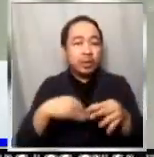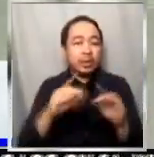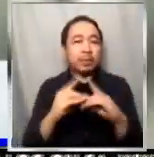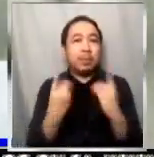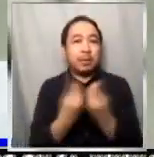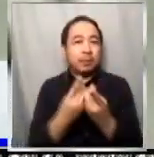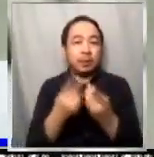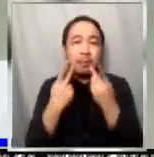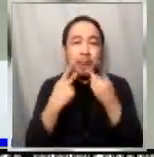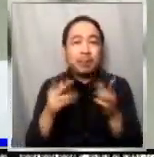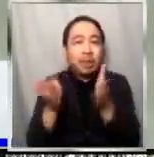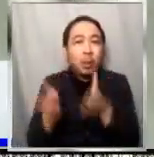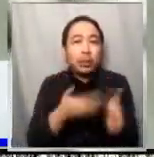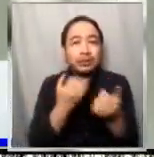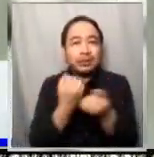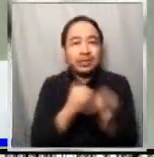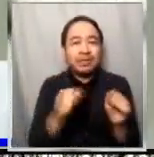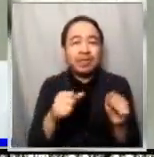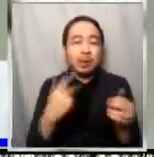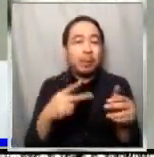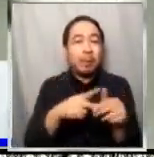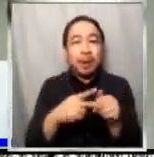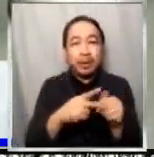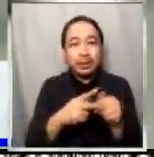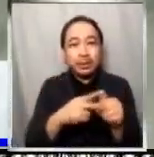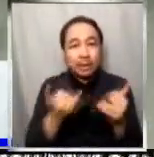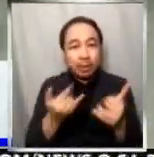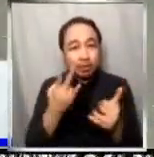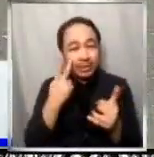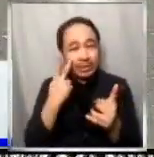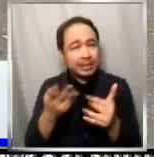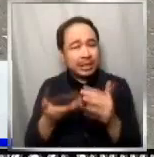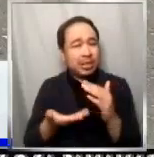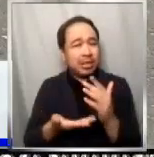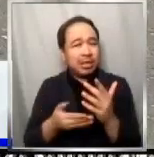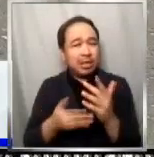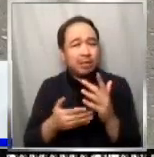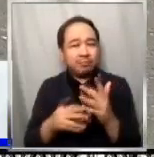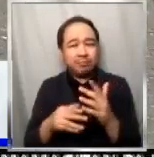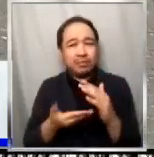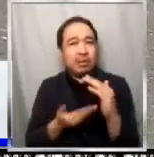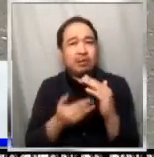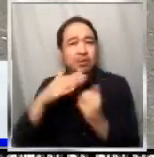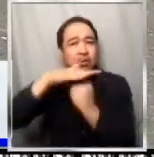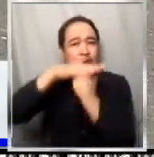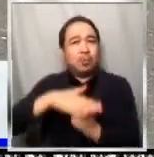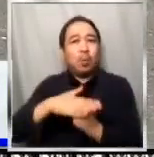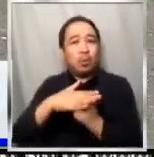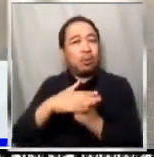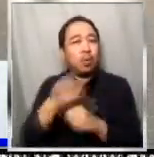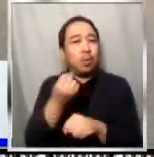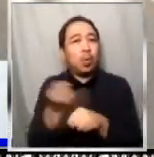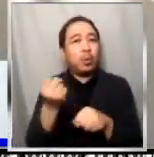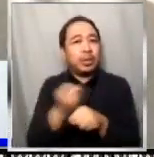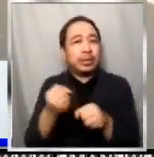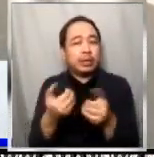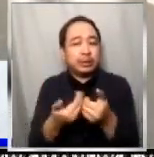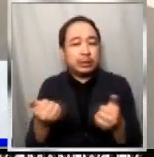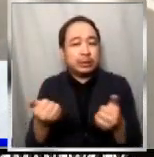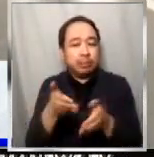plastic barrier ang mga mababang concrete separator sa BIR Road. Pag-aaralan din na ilipat sa outer lane ang bike